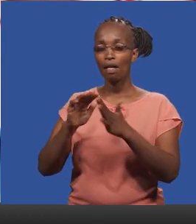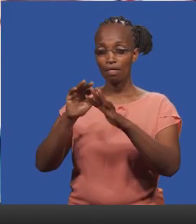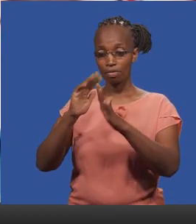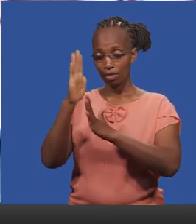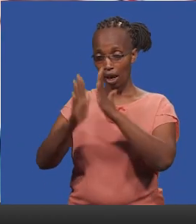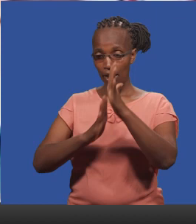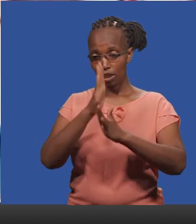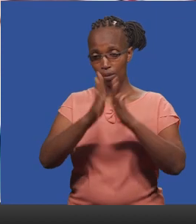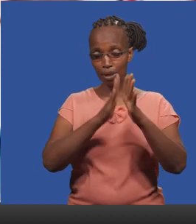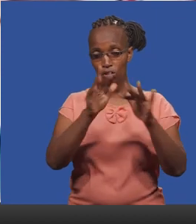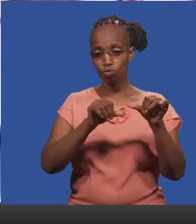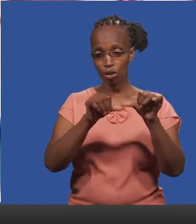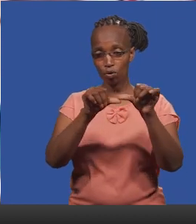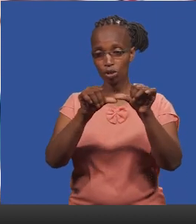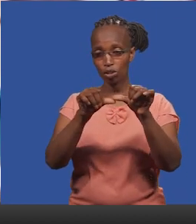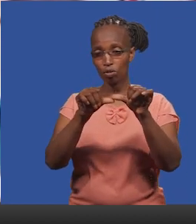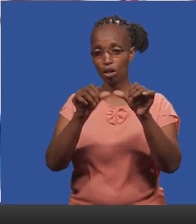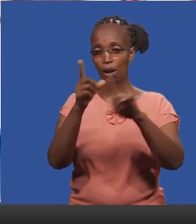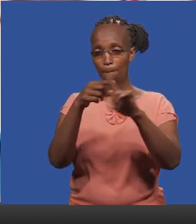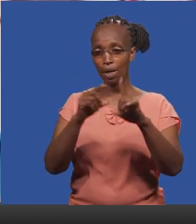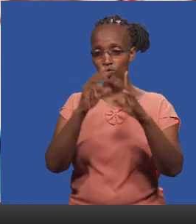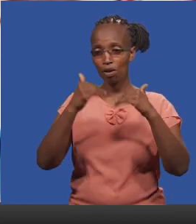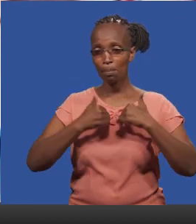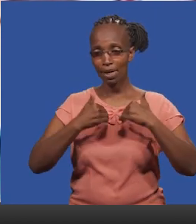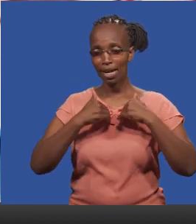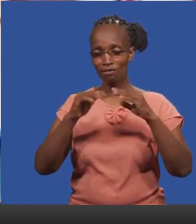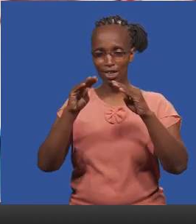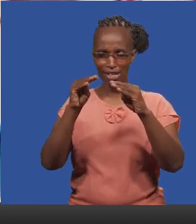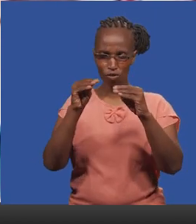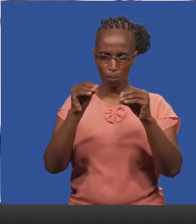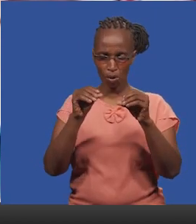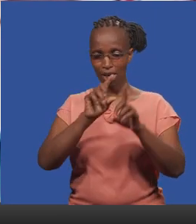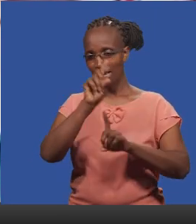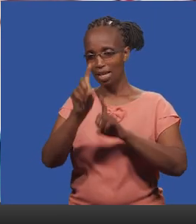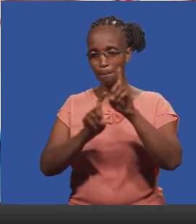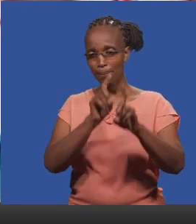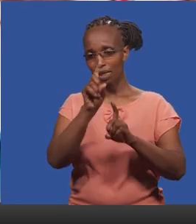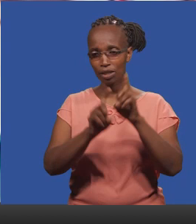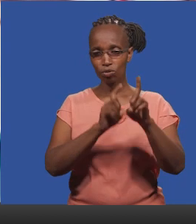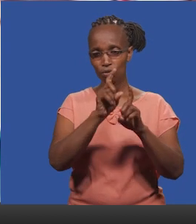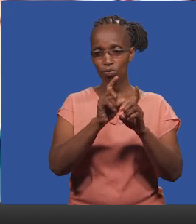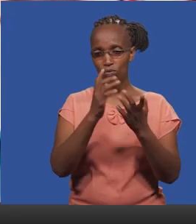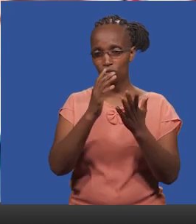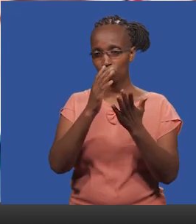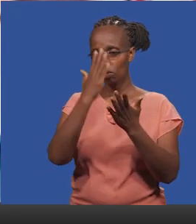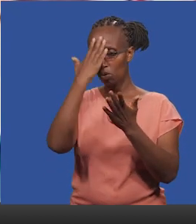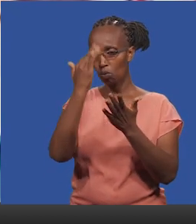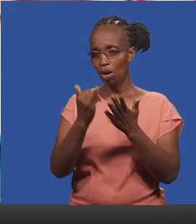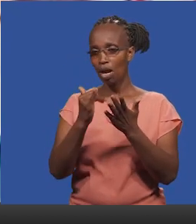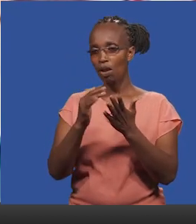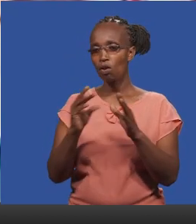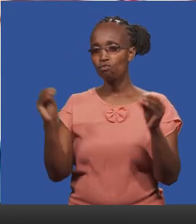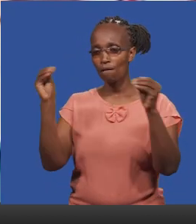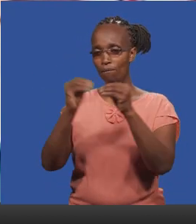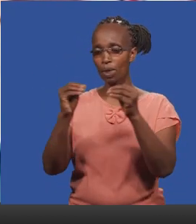other arrangement is well and we expect a smooth examination during the entire period